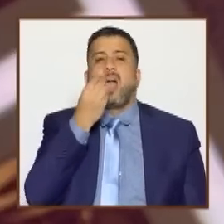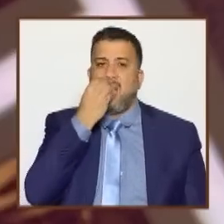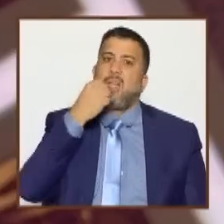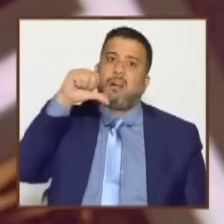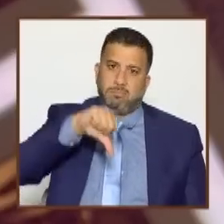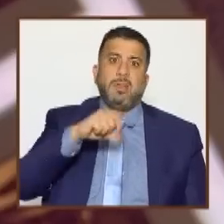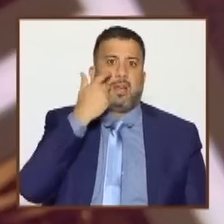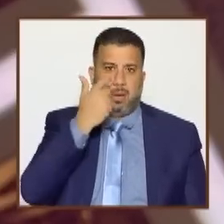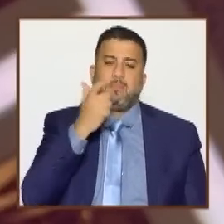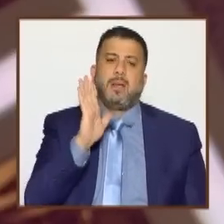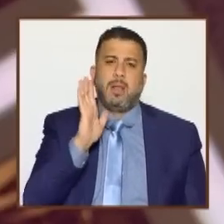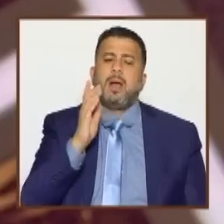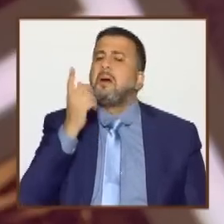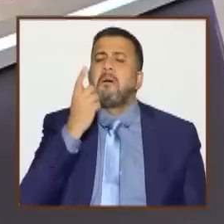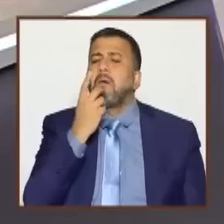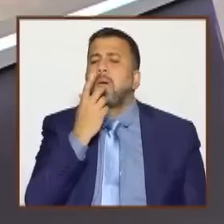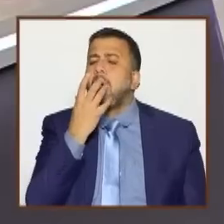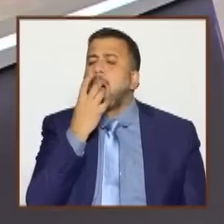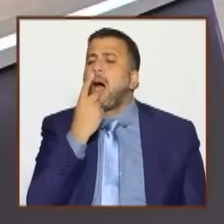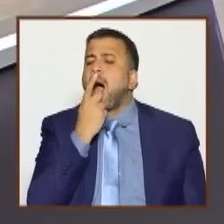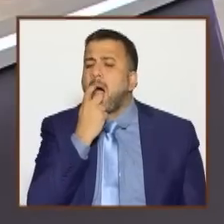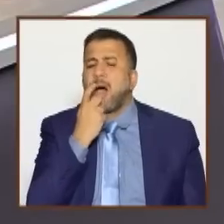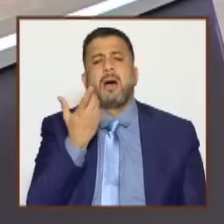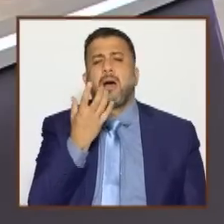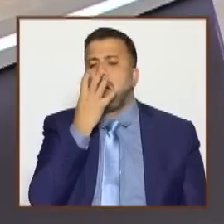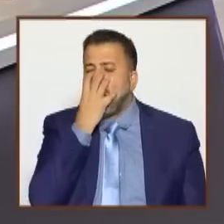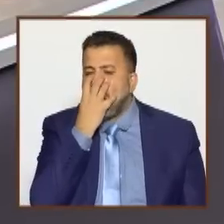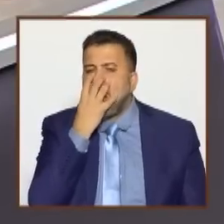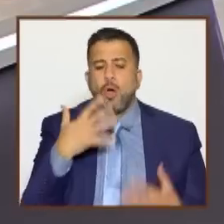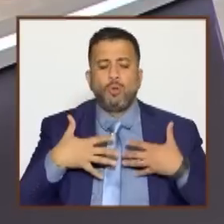فهذا لا يفطر ولله الحمد والمنة. نعم.